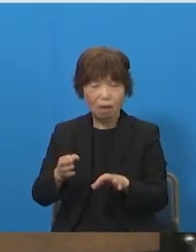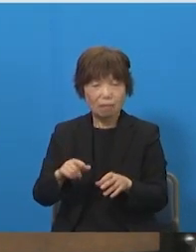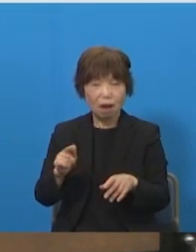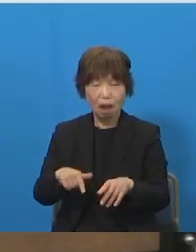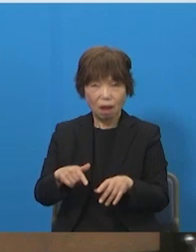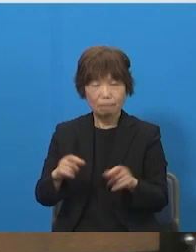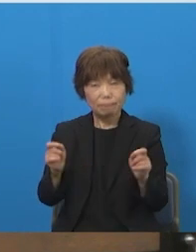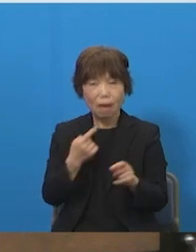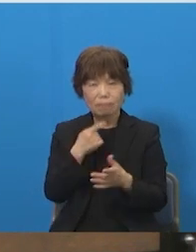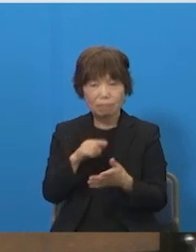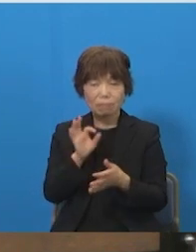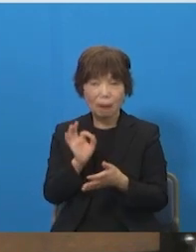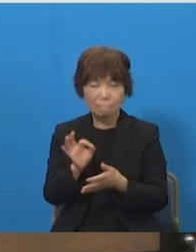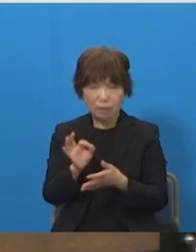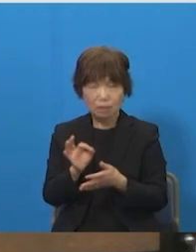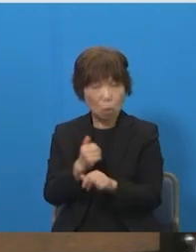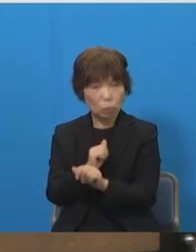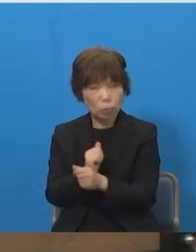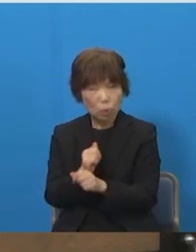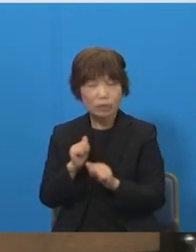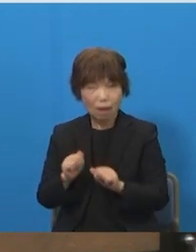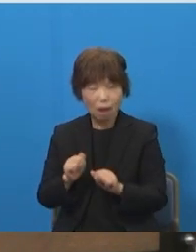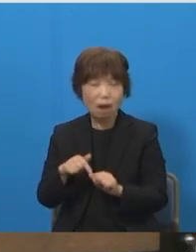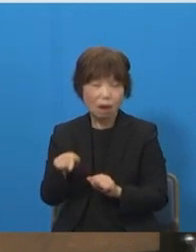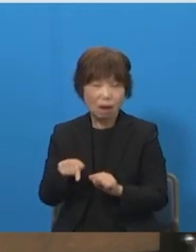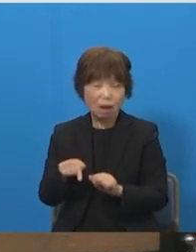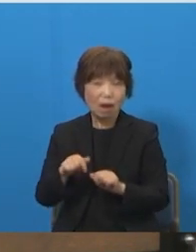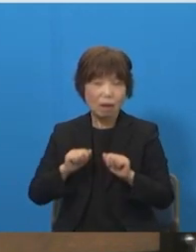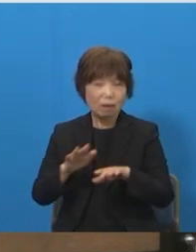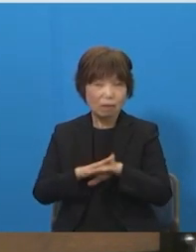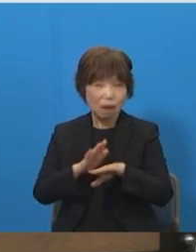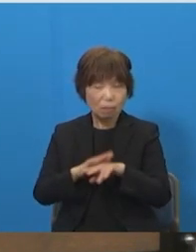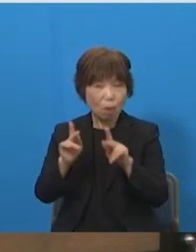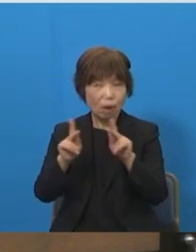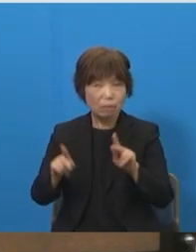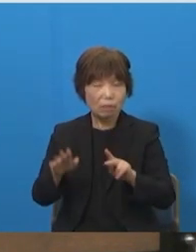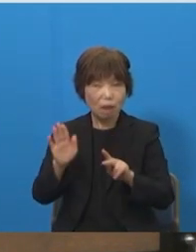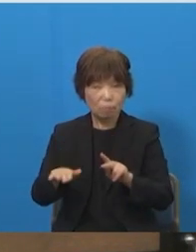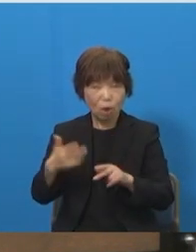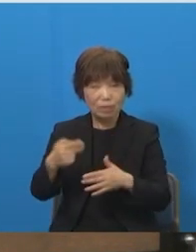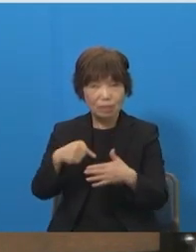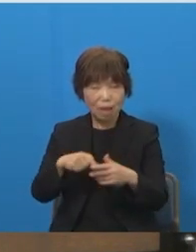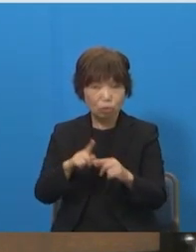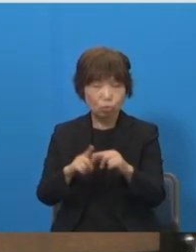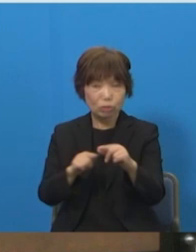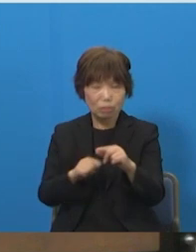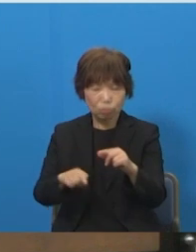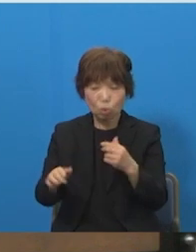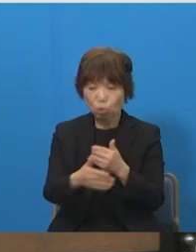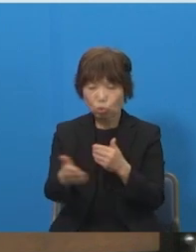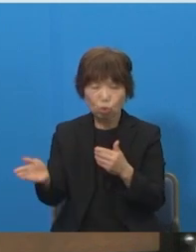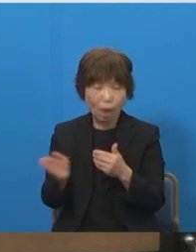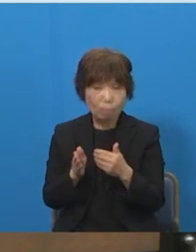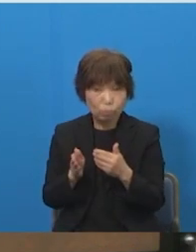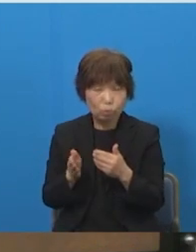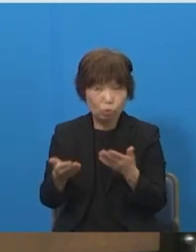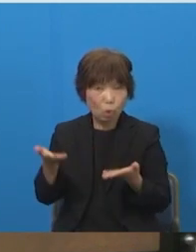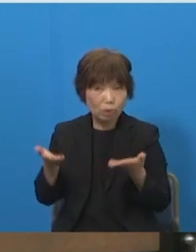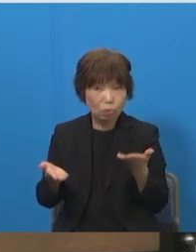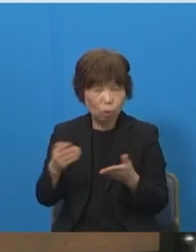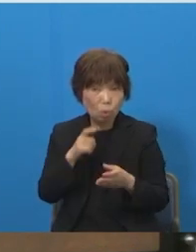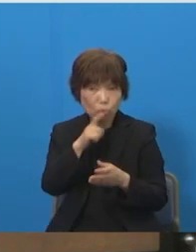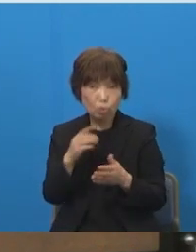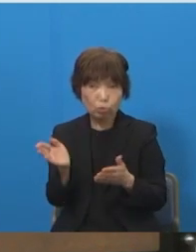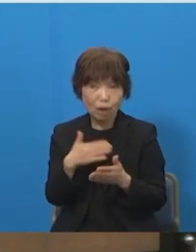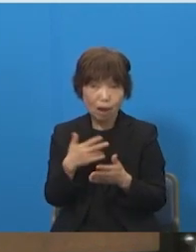した仕組みづくりは課題であります。また、ここ数年、市内中心部と周辺部を比較すると、古くから